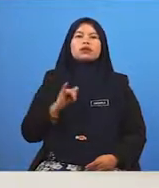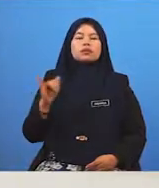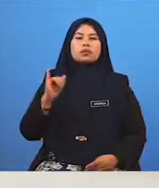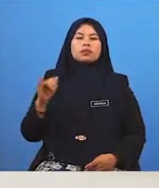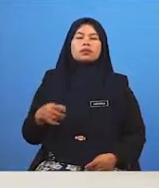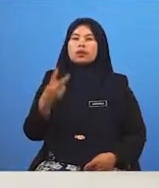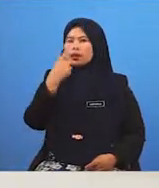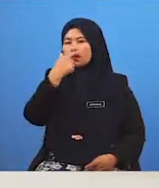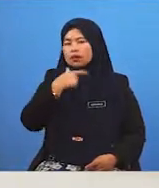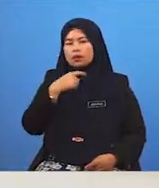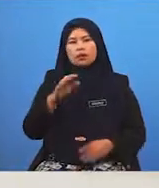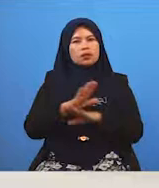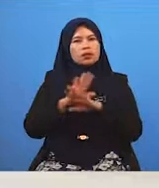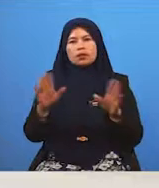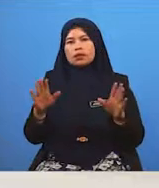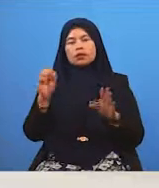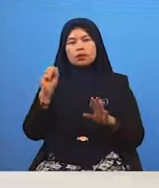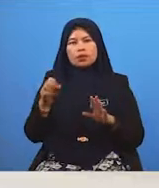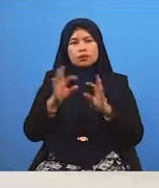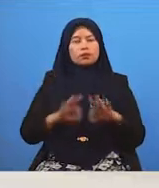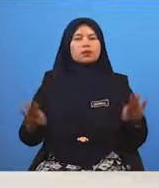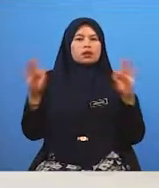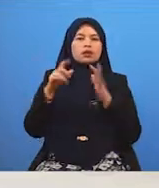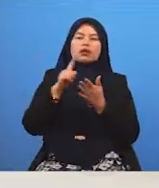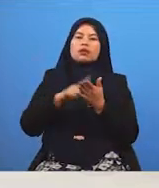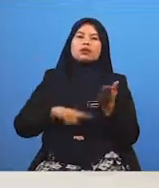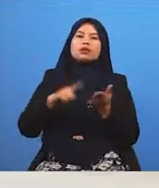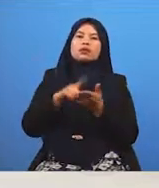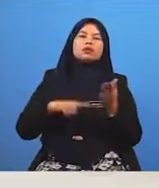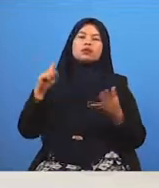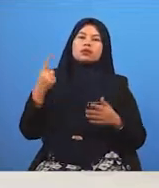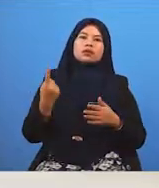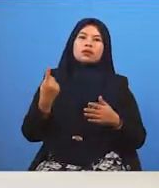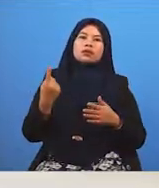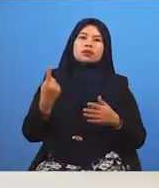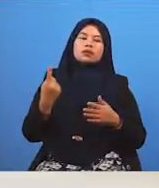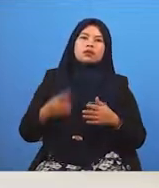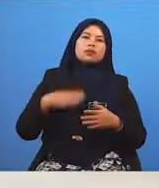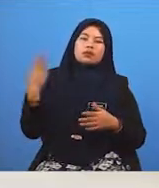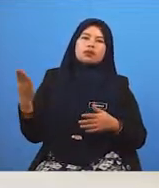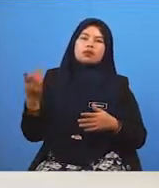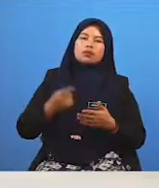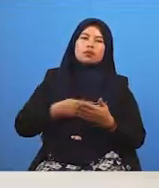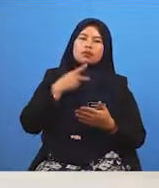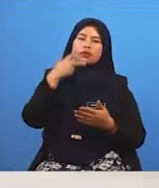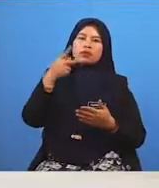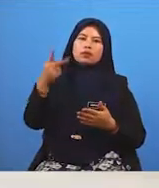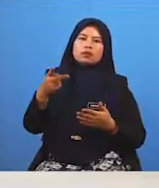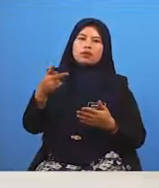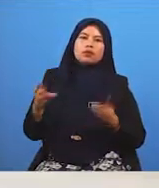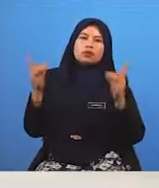sanggup menceritakan apa-apa pun. Sayyidina Bilal hanya menyuruh orang Badwi itu berjumpa Sayyidina Ali bin Abi